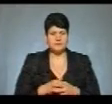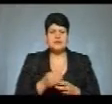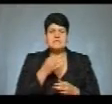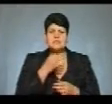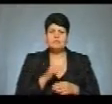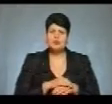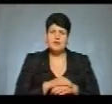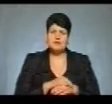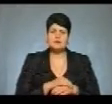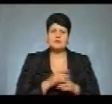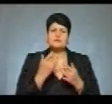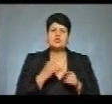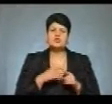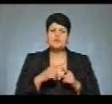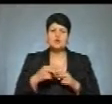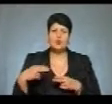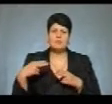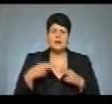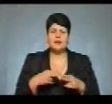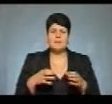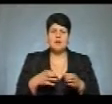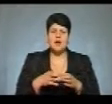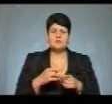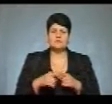Скажіть, будь ласка, наскільки швидко приїхала бригада?